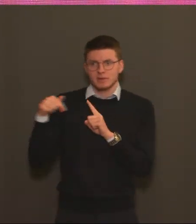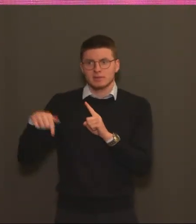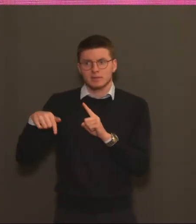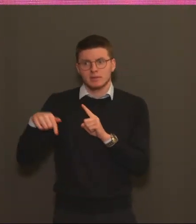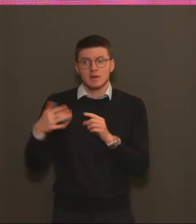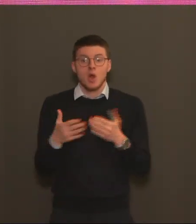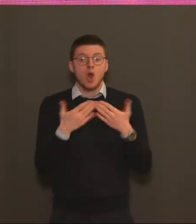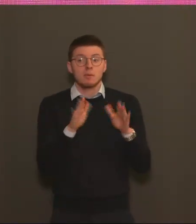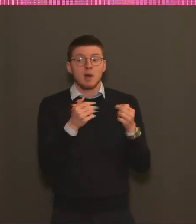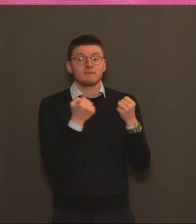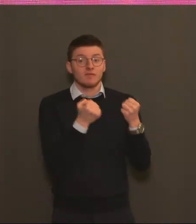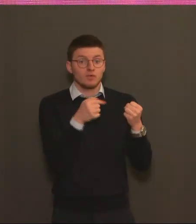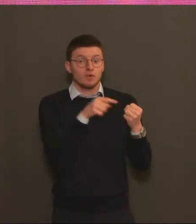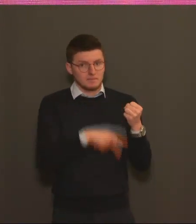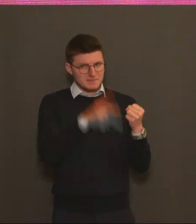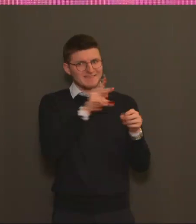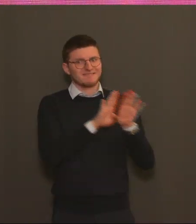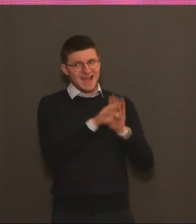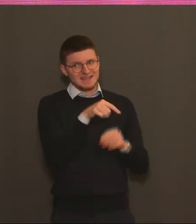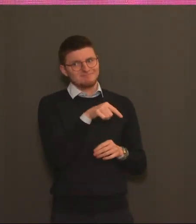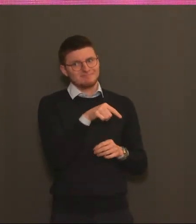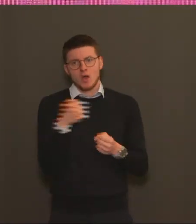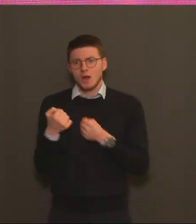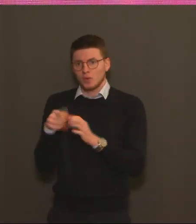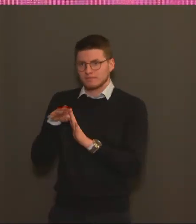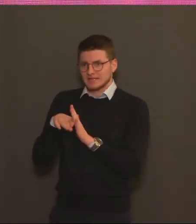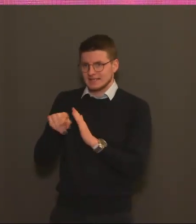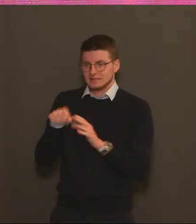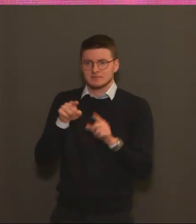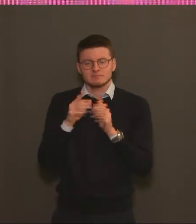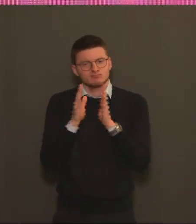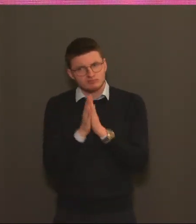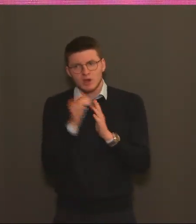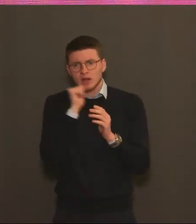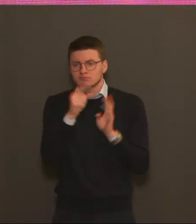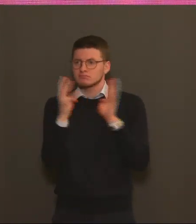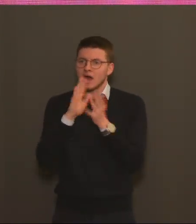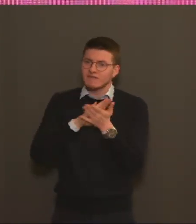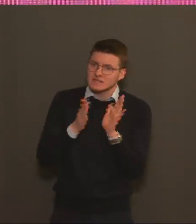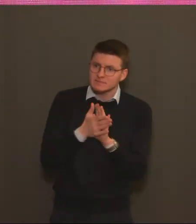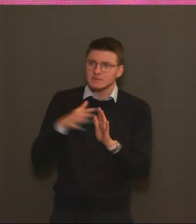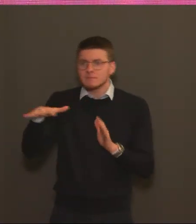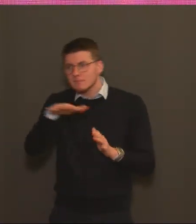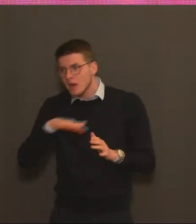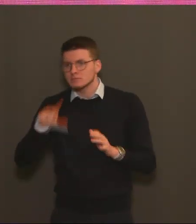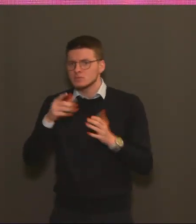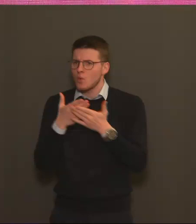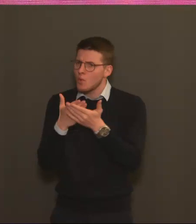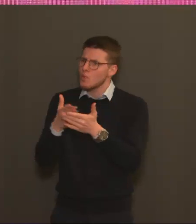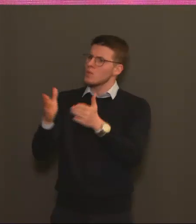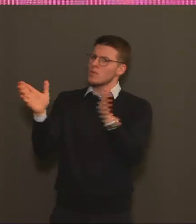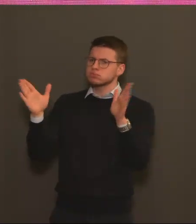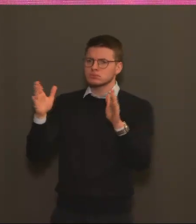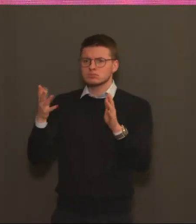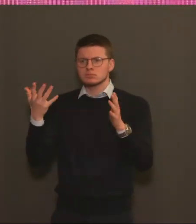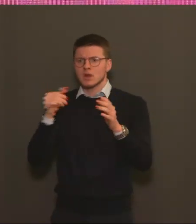Spreek liefst ook af op plaatsen die volledig open zijn. In deels afgesloten tenten, markthallen en